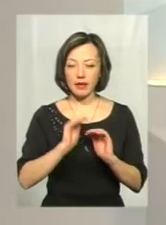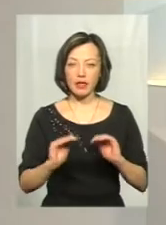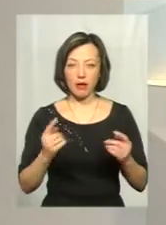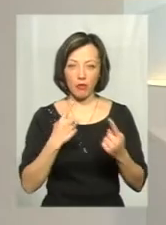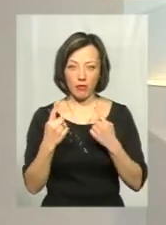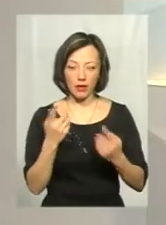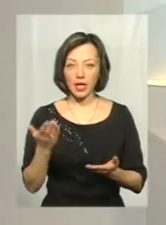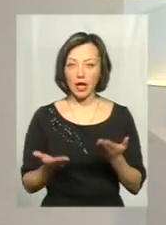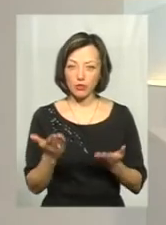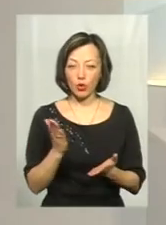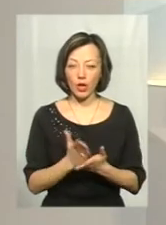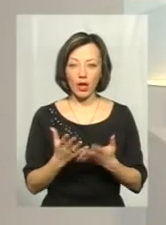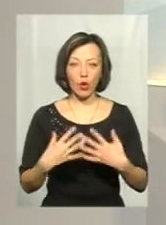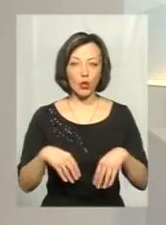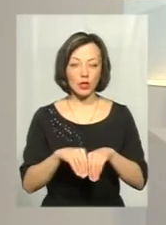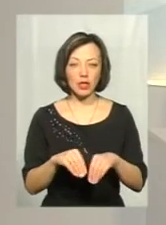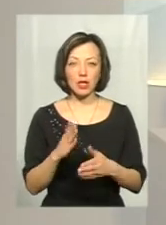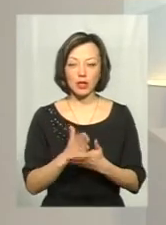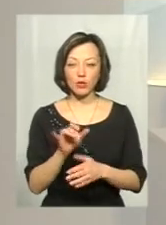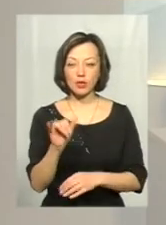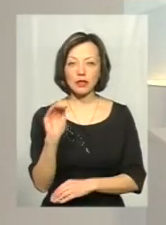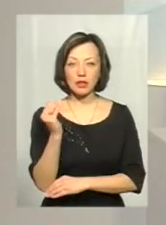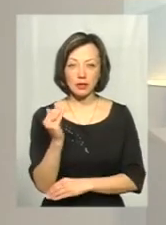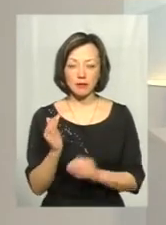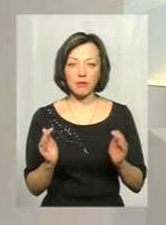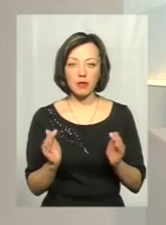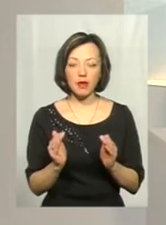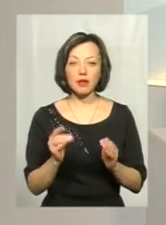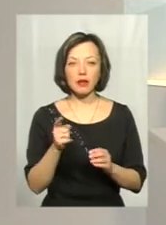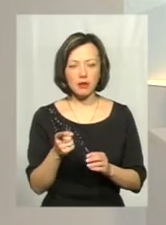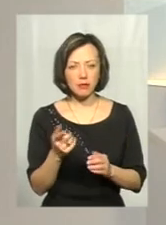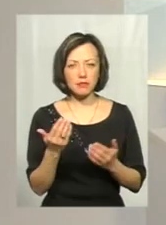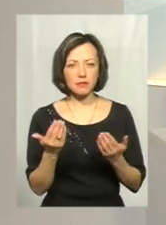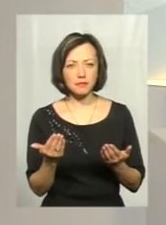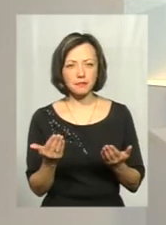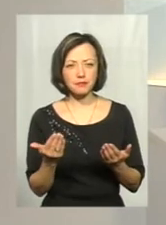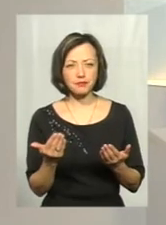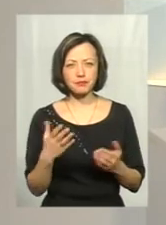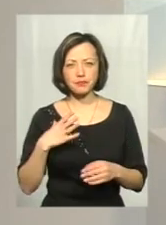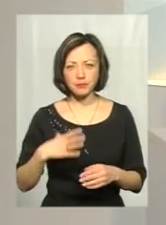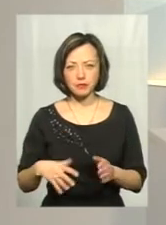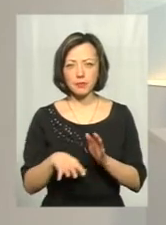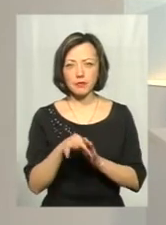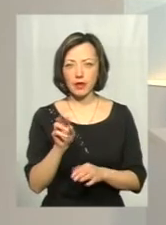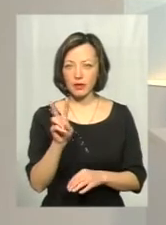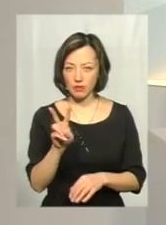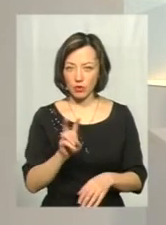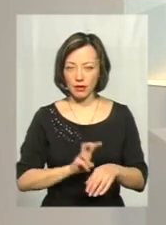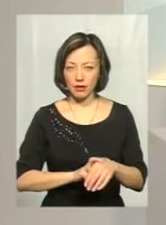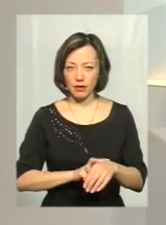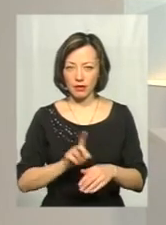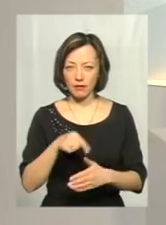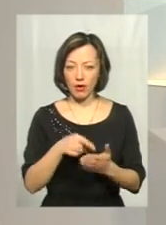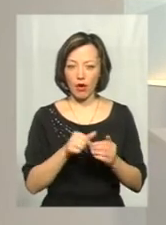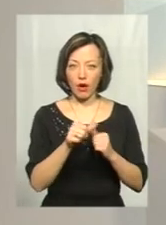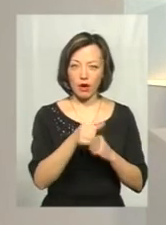Якщо є родина і в них є дитина маленька, то їм теоретично доведеться обирати двох лікарів?